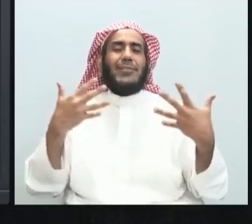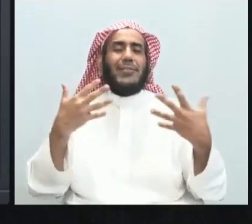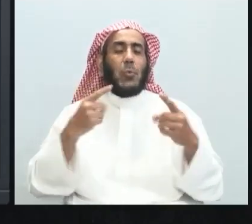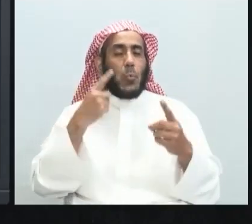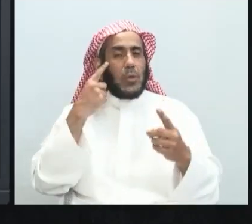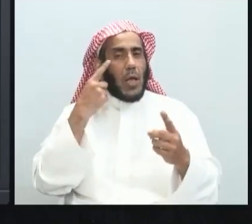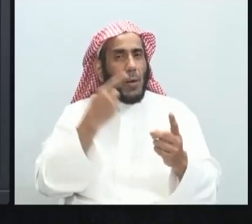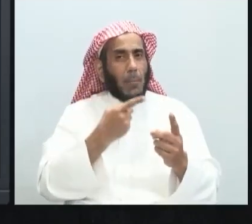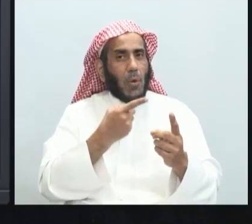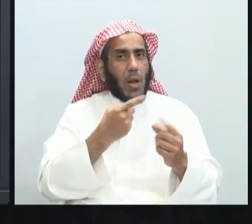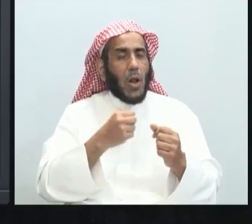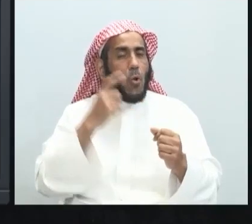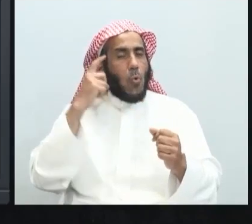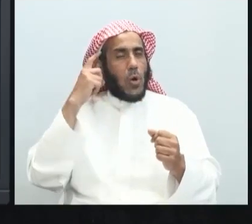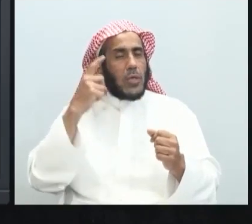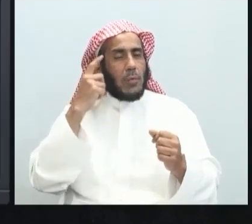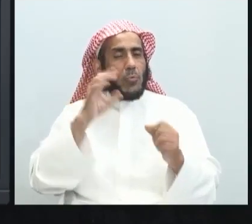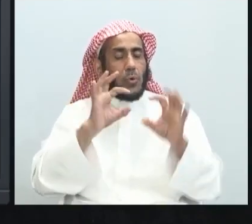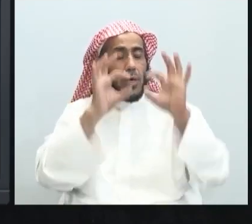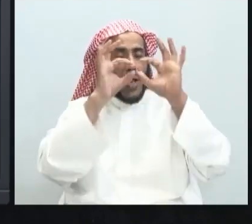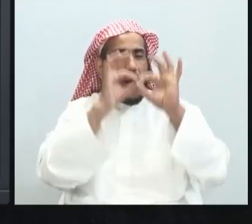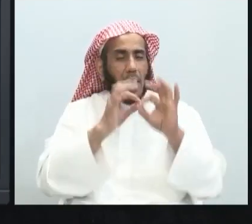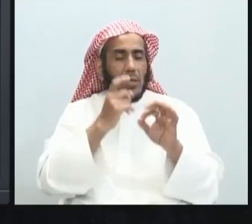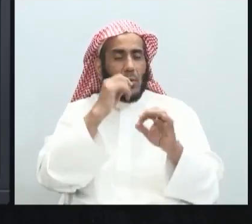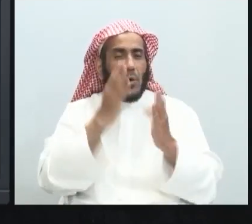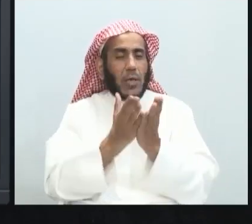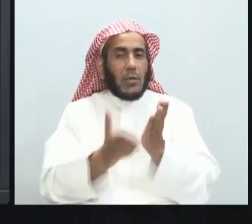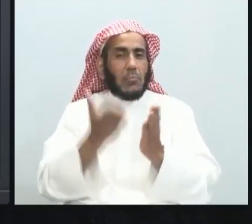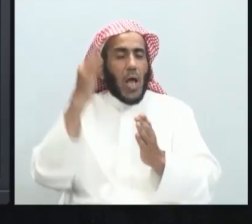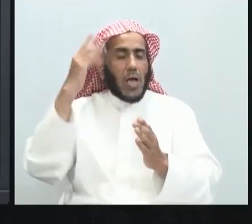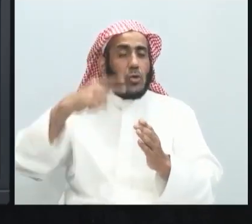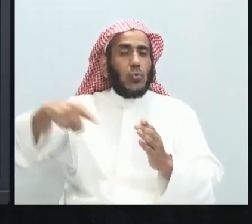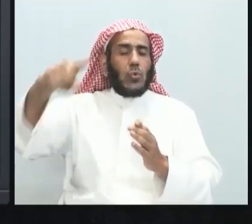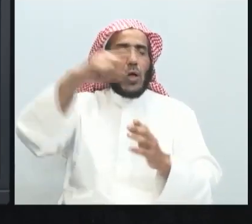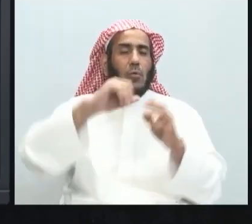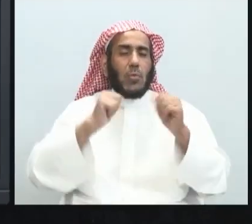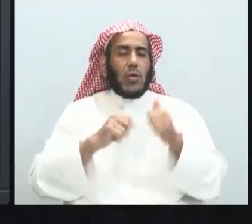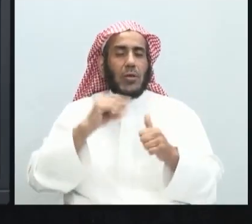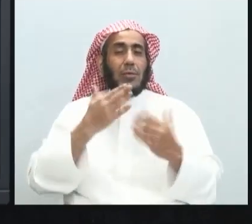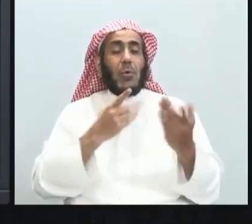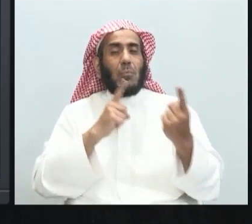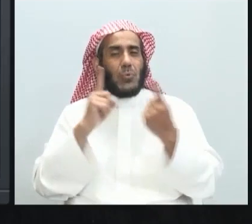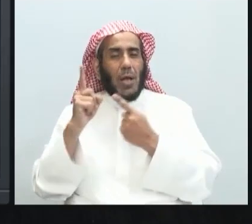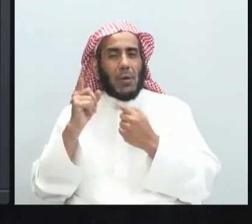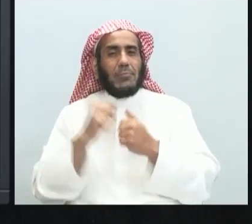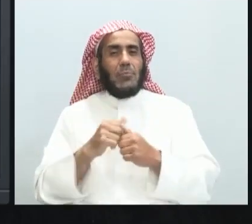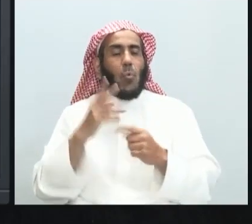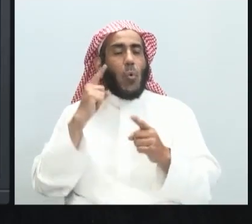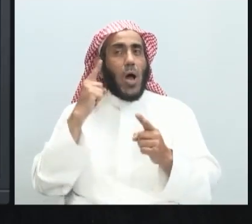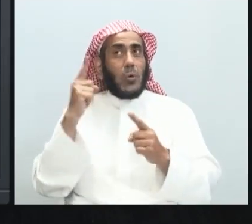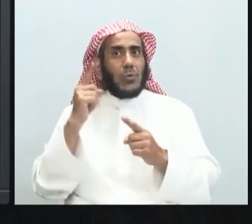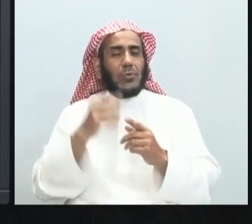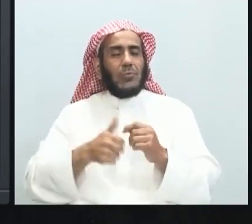وتامل وتدبر لايات القران الكريم اشكر لكم ايها الطلاب والطالبات طيب المتابعه وحسن